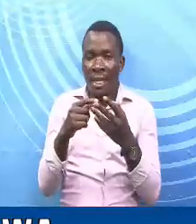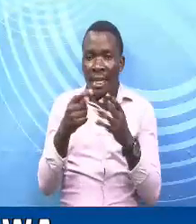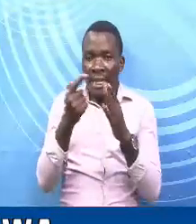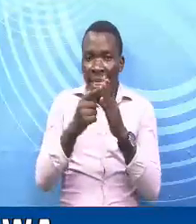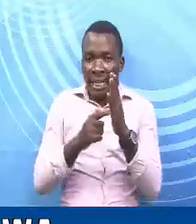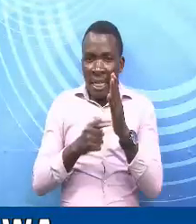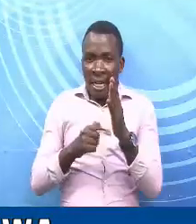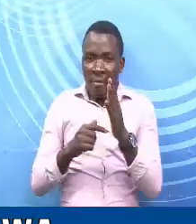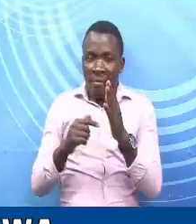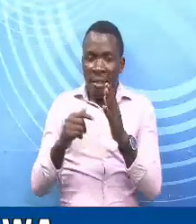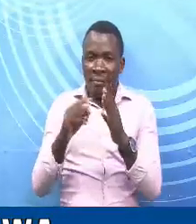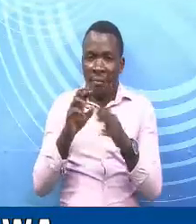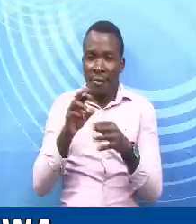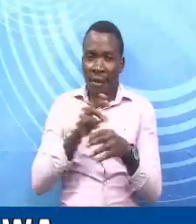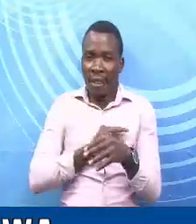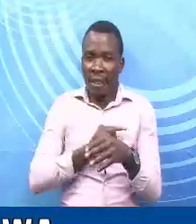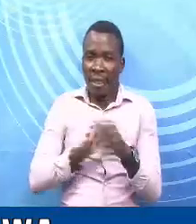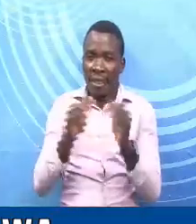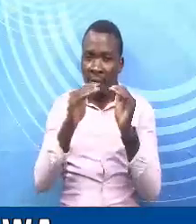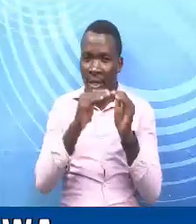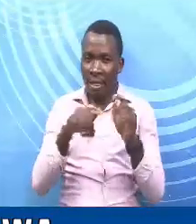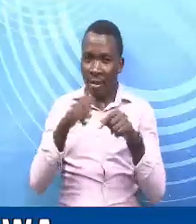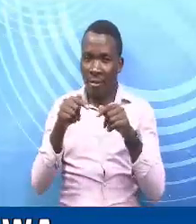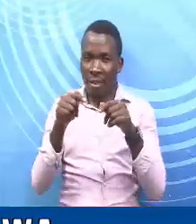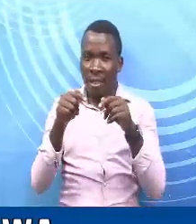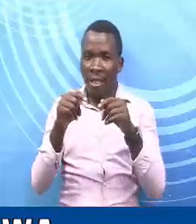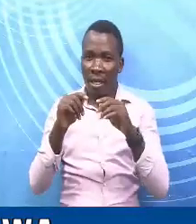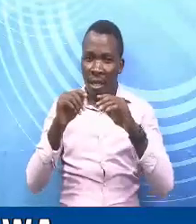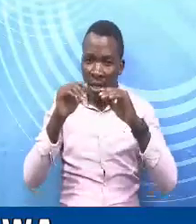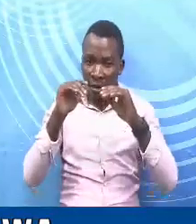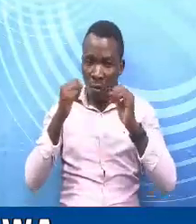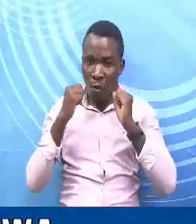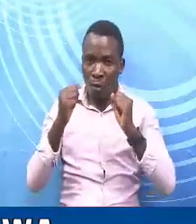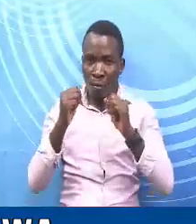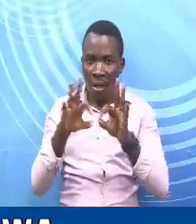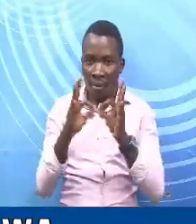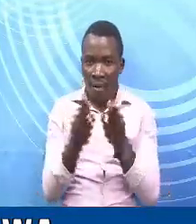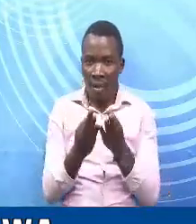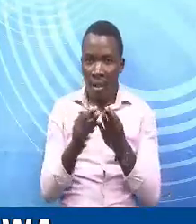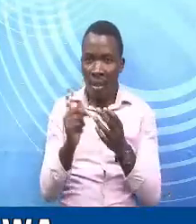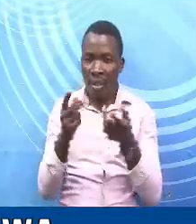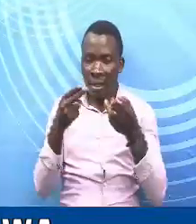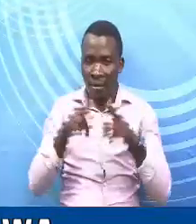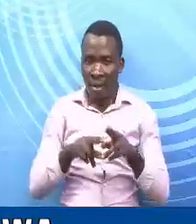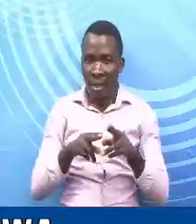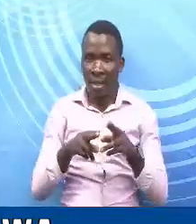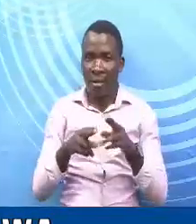neza kandi rikomeze gushinga imizi mu miryango kuko ngo bitabaye ibyo iterambere n'ubusugire bw'ingo zimwe na zimwe bitagerwaho